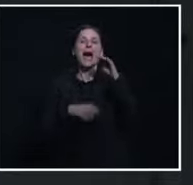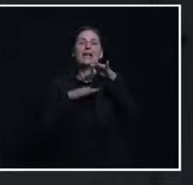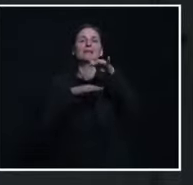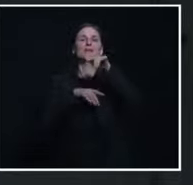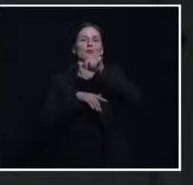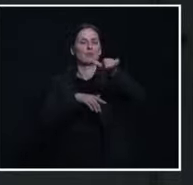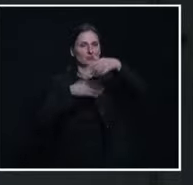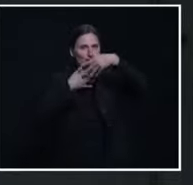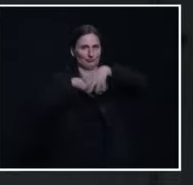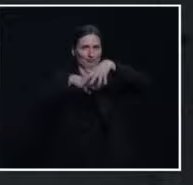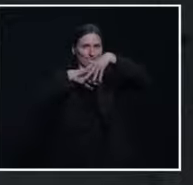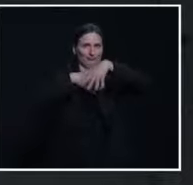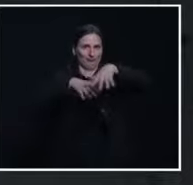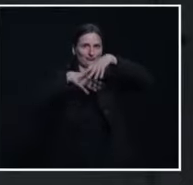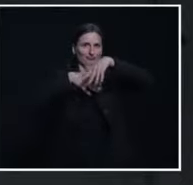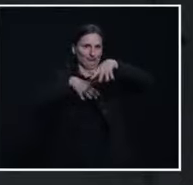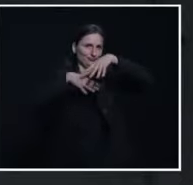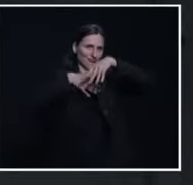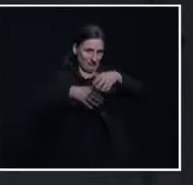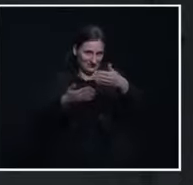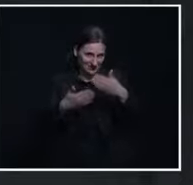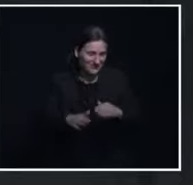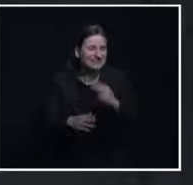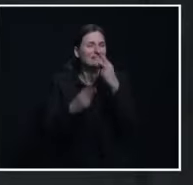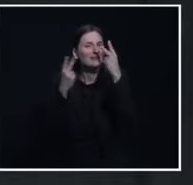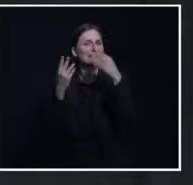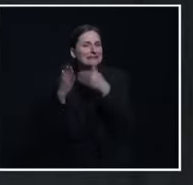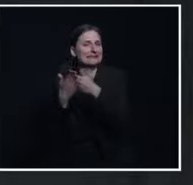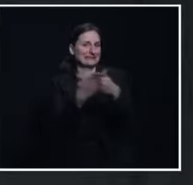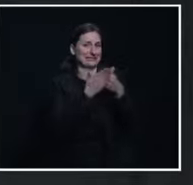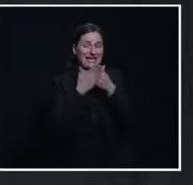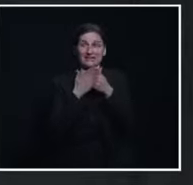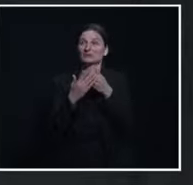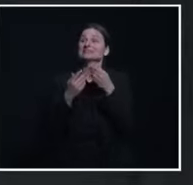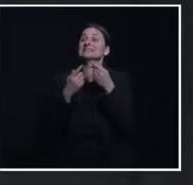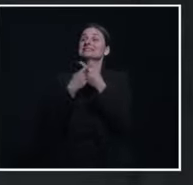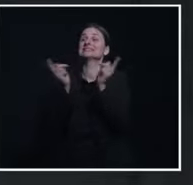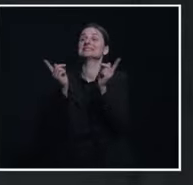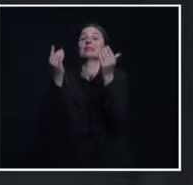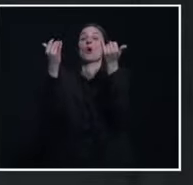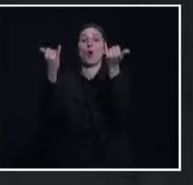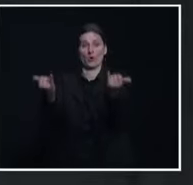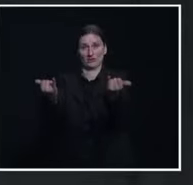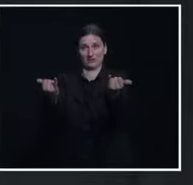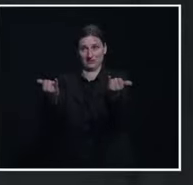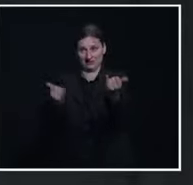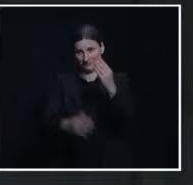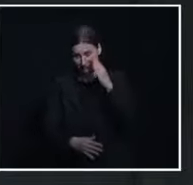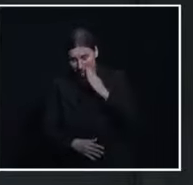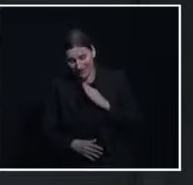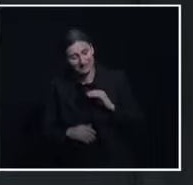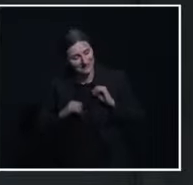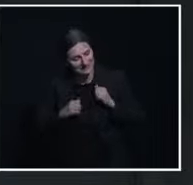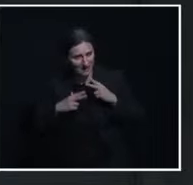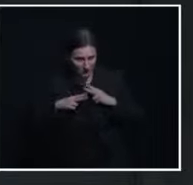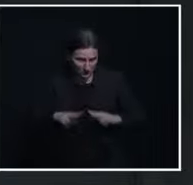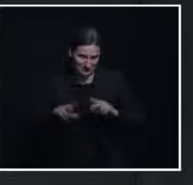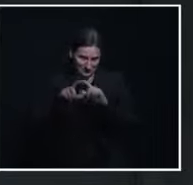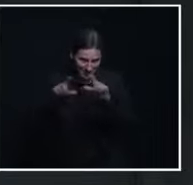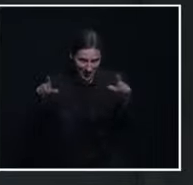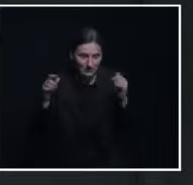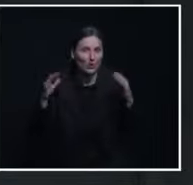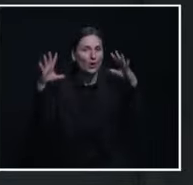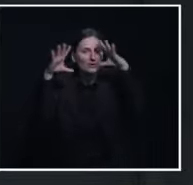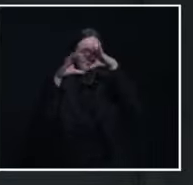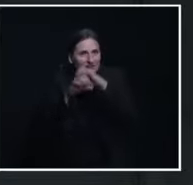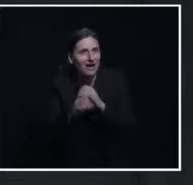Straße gegangen sind. Und es ist ein wichtiges Zeichen, dass Sie, meine sehr geehrten Damen und Herren, heute